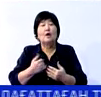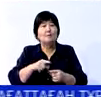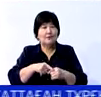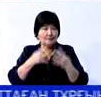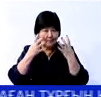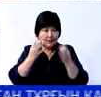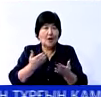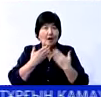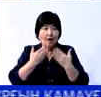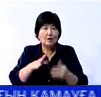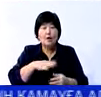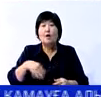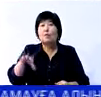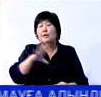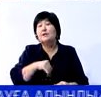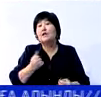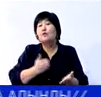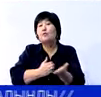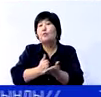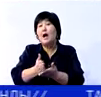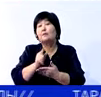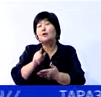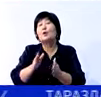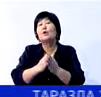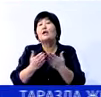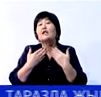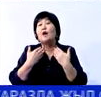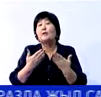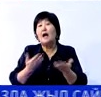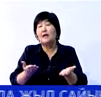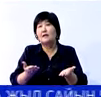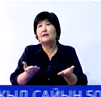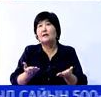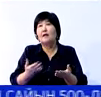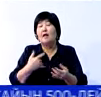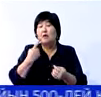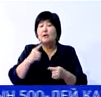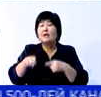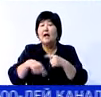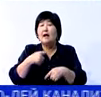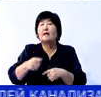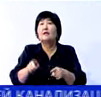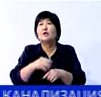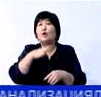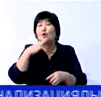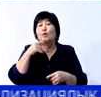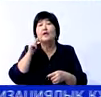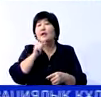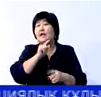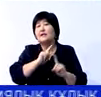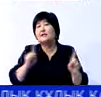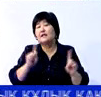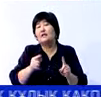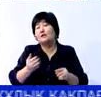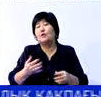болатынбыз. Біздің бақытымыз сонда, біз сол кітаптардың парағының сырдырының арасынан, сөздерінің арасынан көптеген сырлар аңдап,